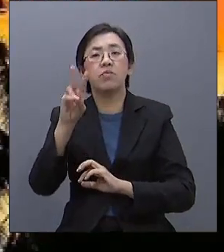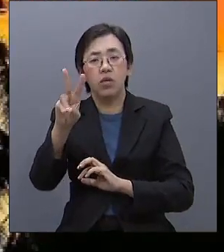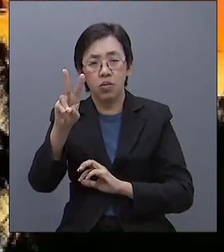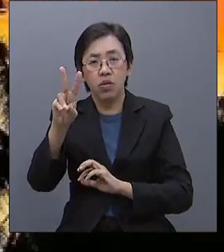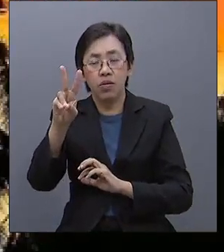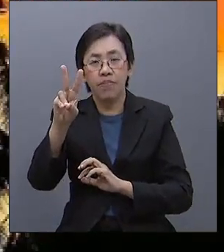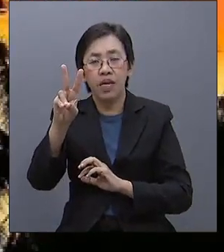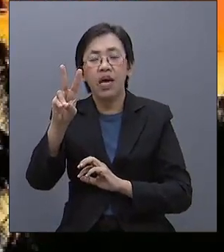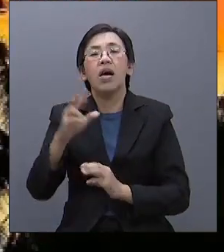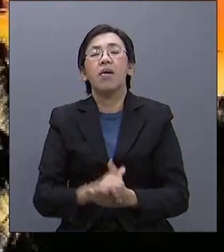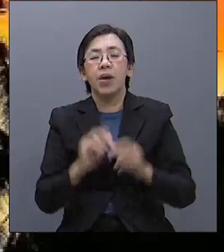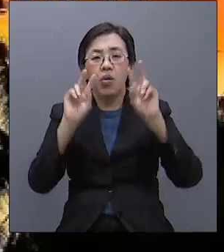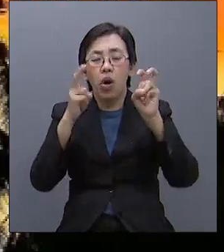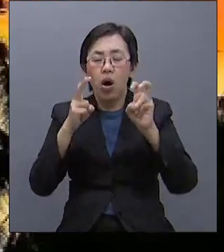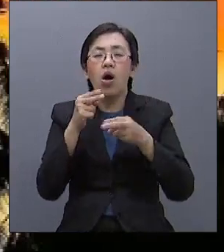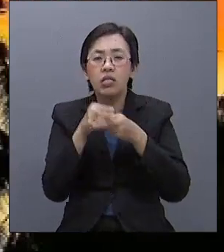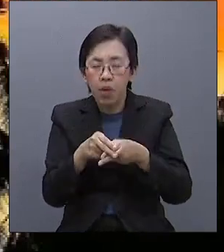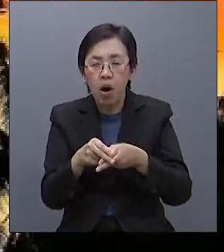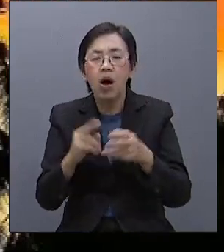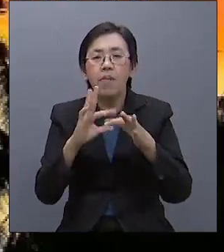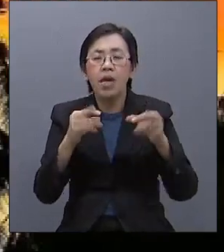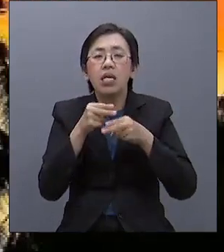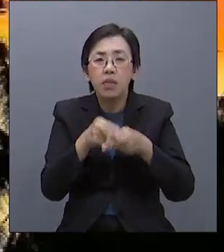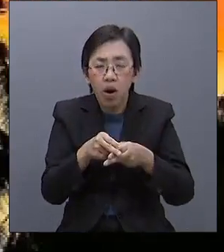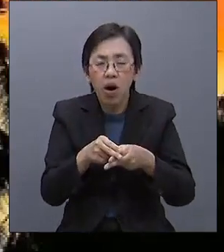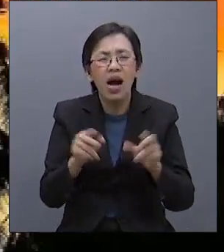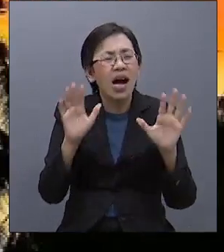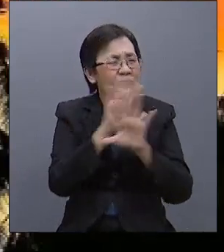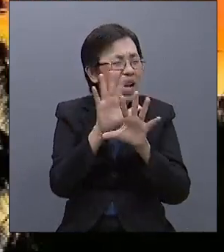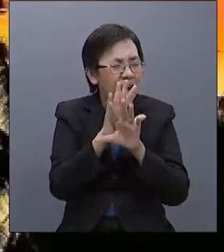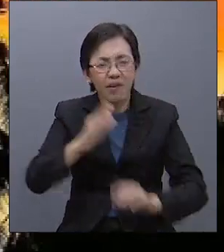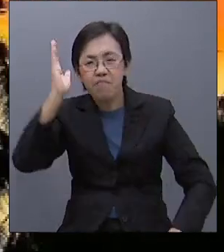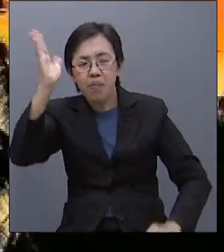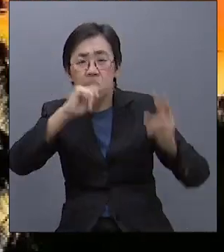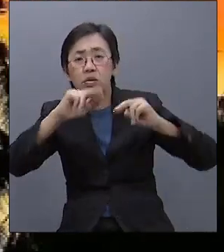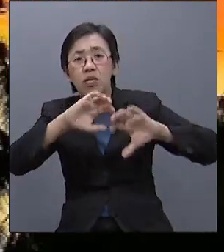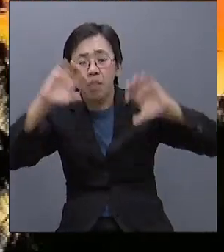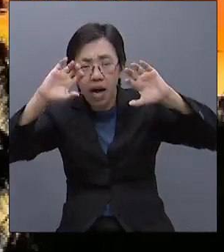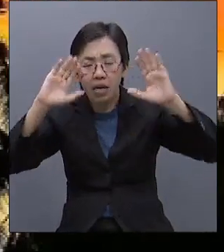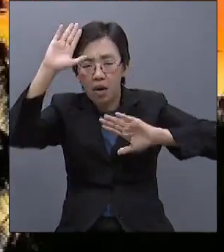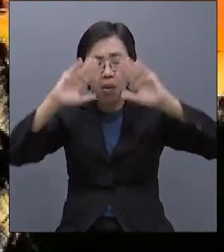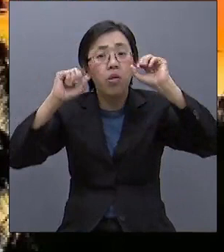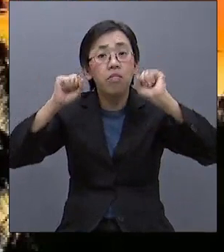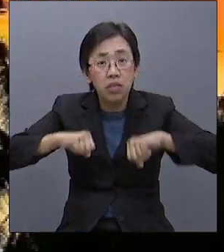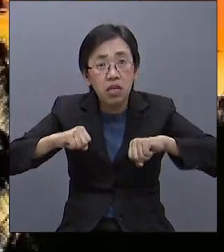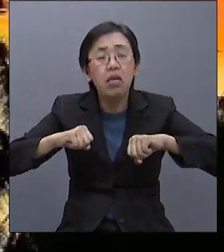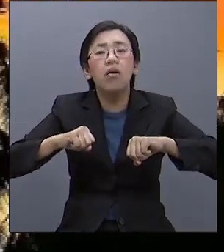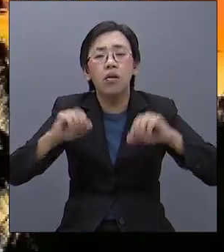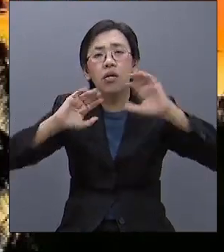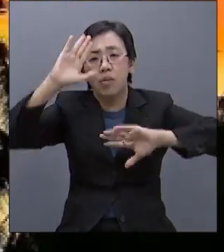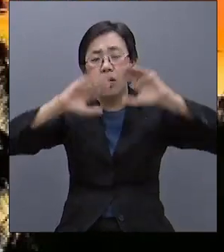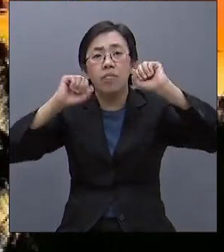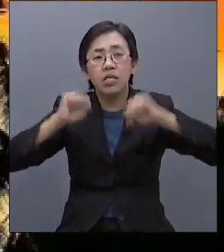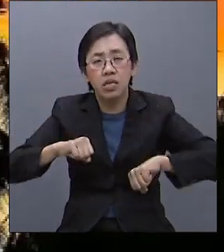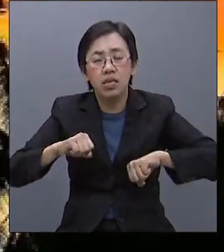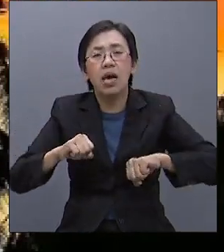ติเฉพาะเหมือนกับญัตติเกี่ยวกับการอภิปรายไม่ไว้วางใจโดยลงมติเนี่ยโดยมีการลงมติเนี่ยซึ่งให้ทําปีละ